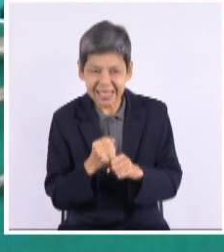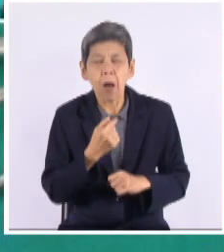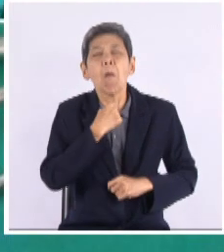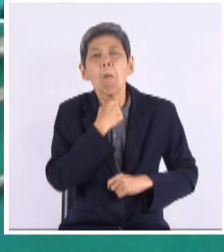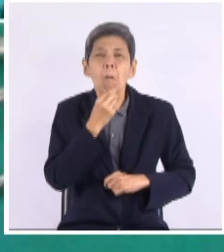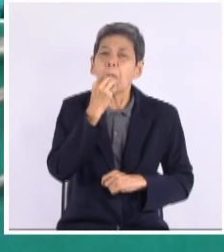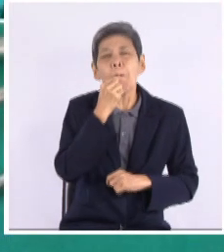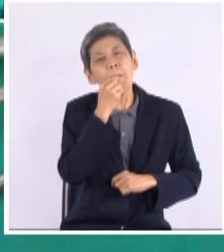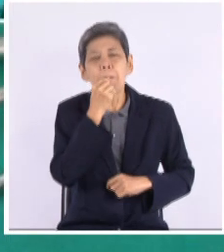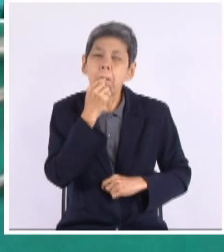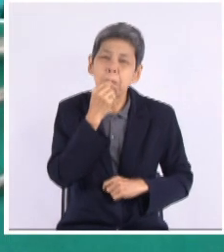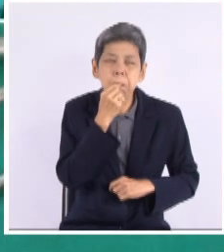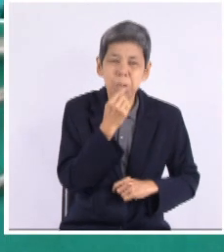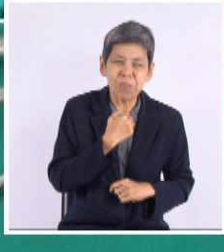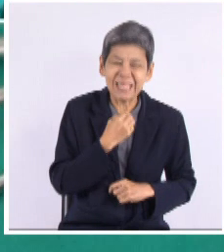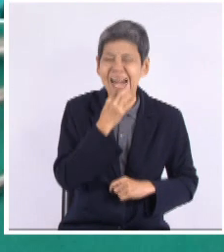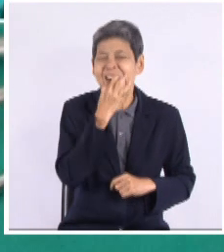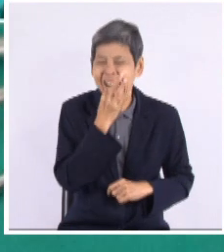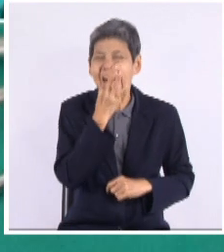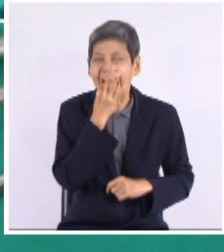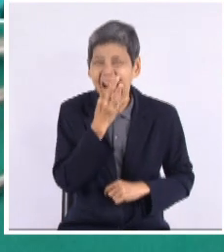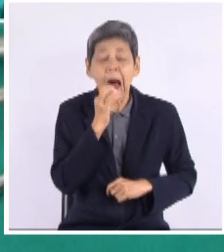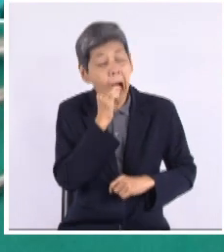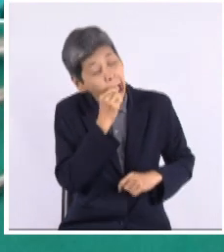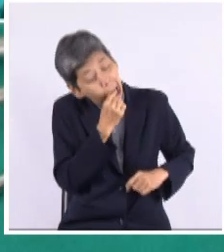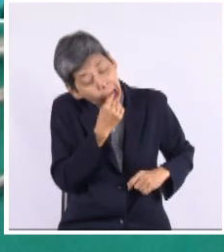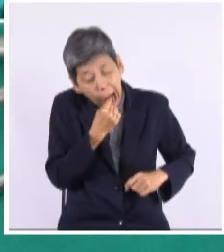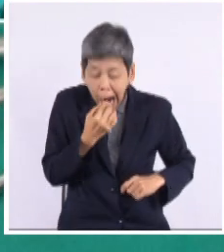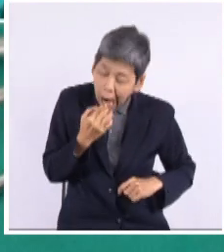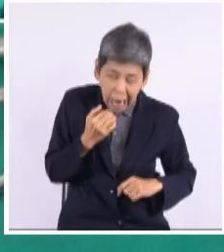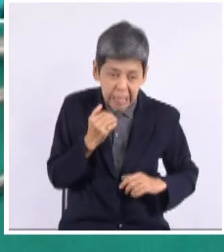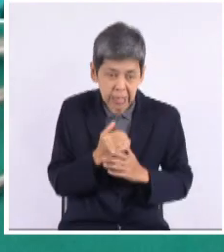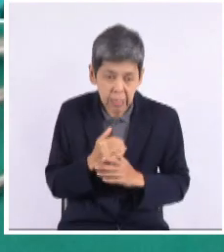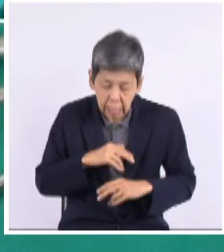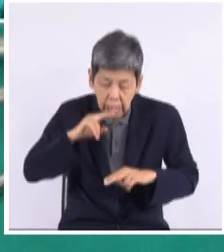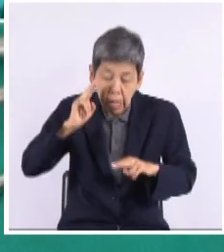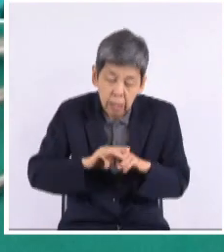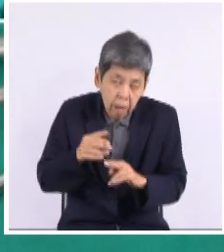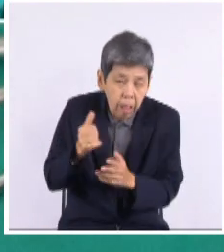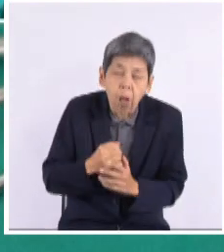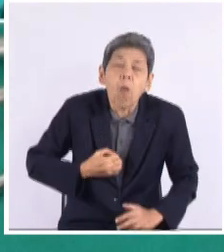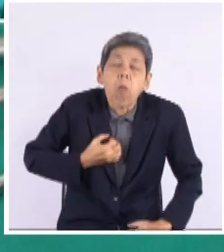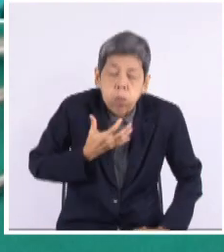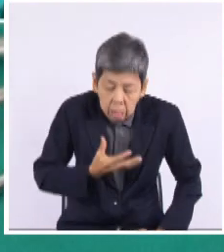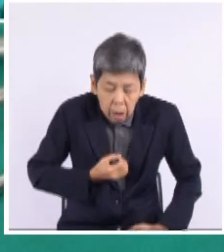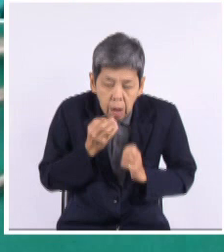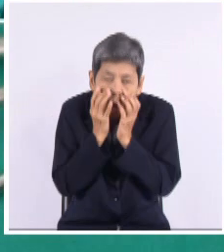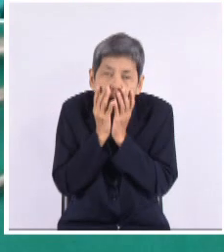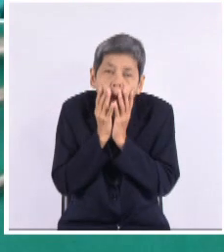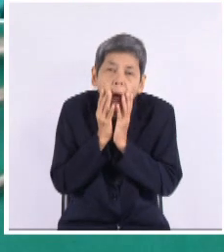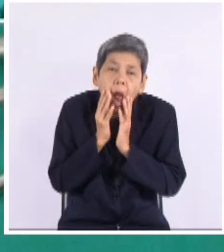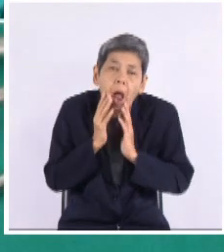ก็อมไว้ในปากพยายามที่จะดึงออกมาเองแต่มันไม่ได้อ่ะค่ะทรุดตัวลงนั่งอาเจียนน้ำลายฟูมปาก